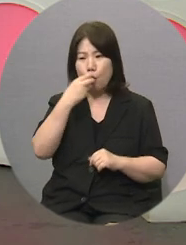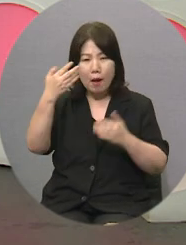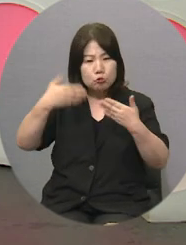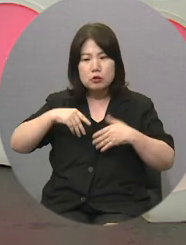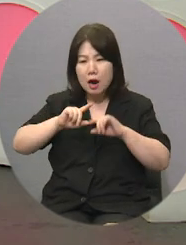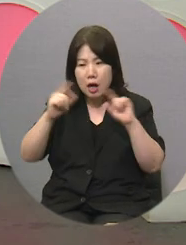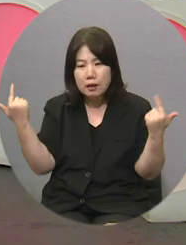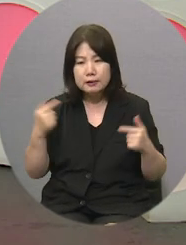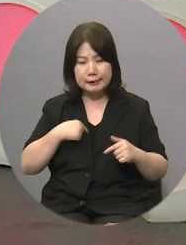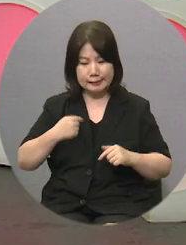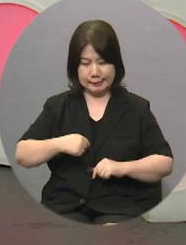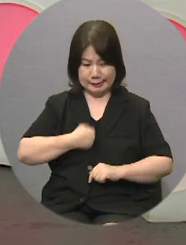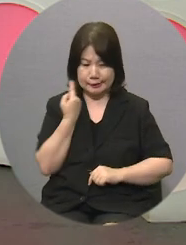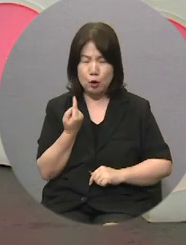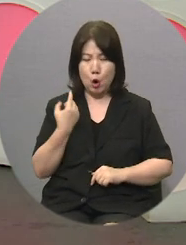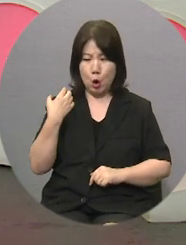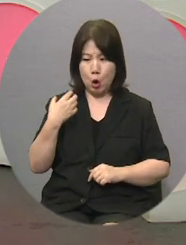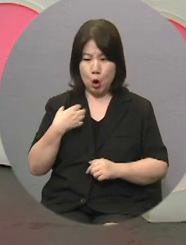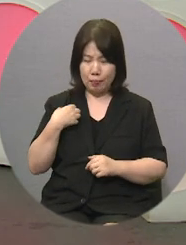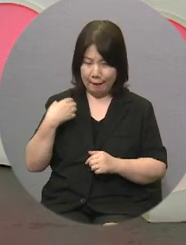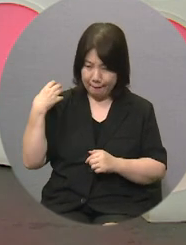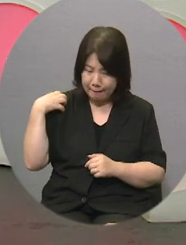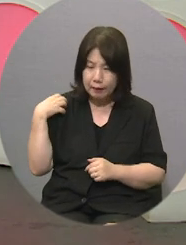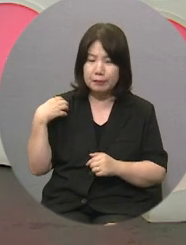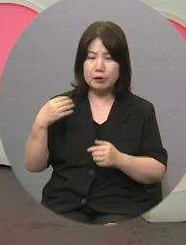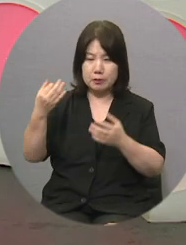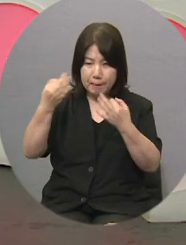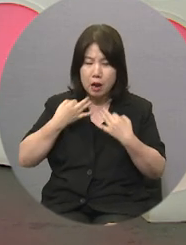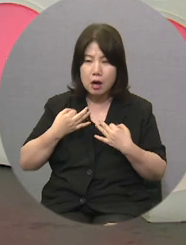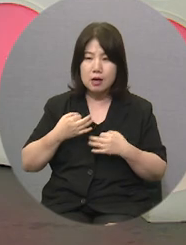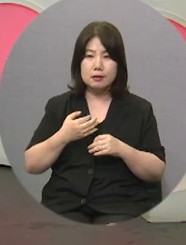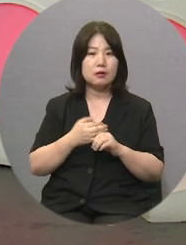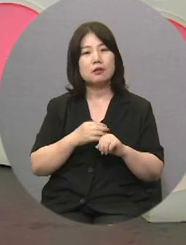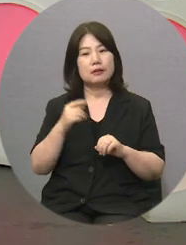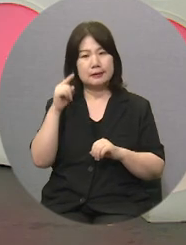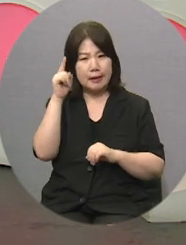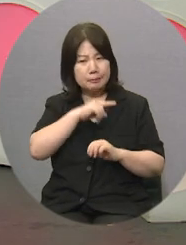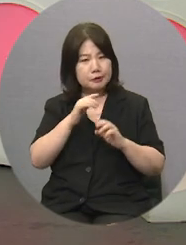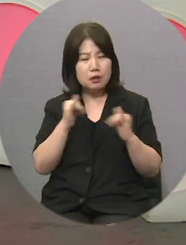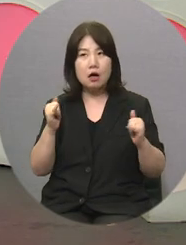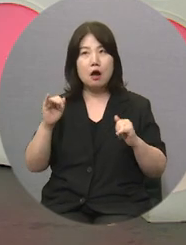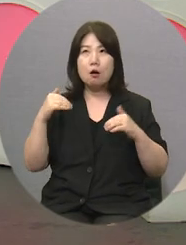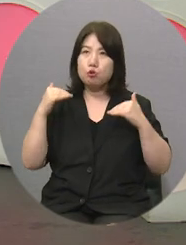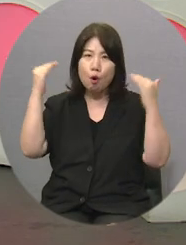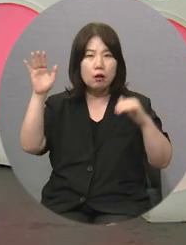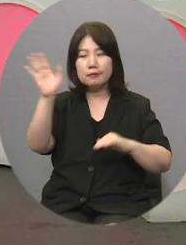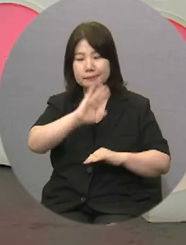않는다면 내가 나를 책임지면 돼. 절대 나쁜 사람이 되지 않을 거야.